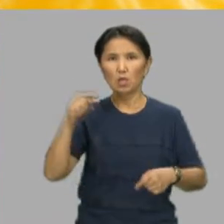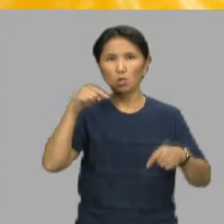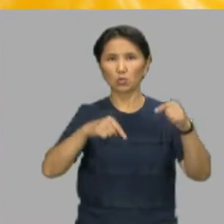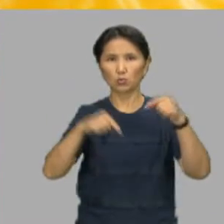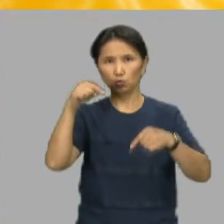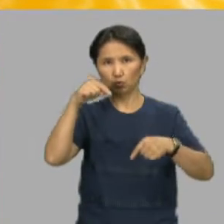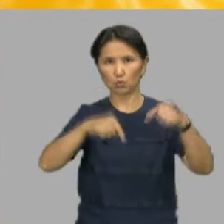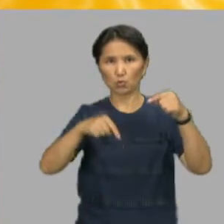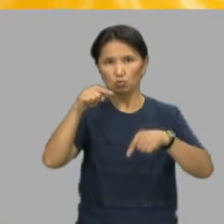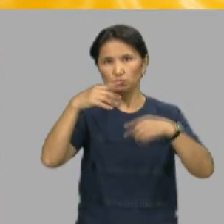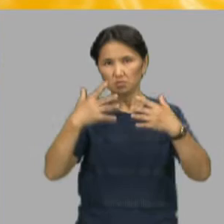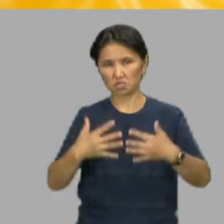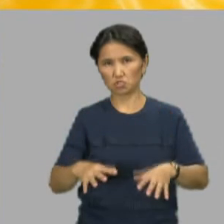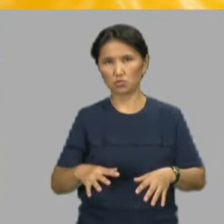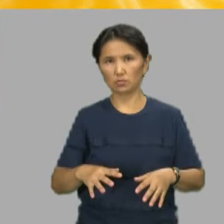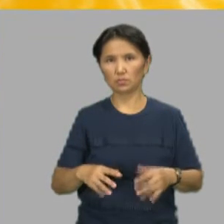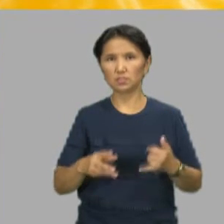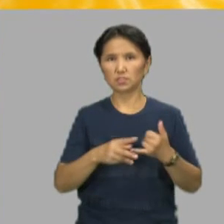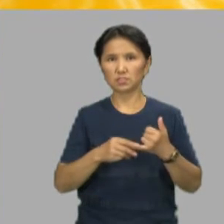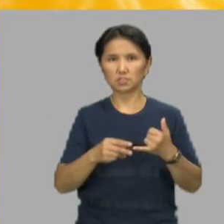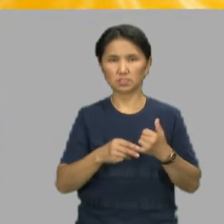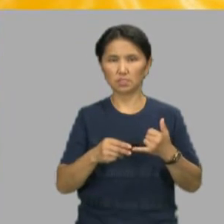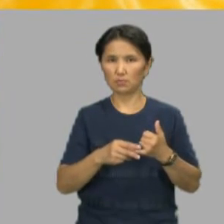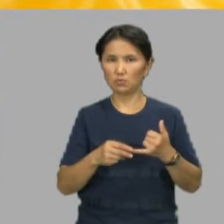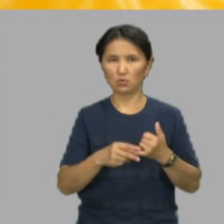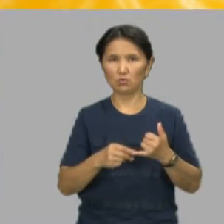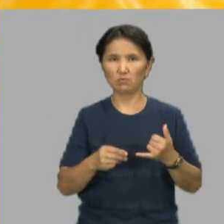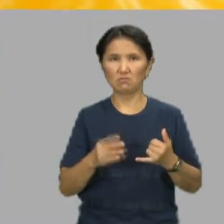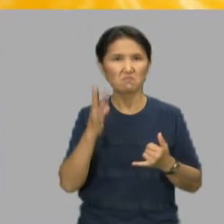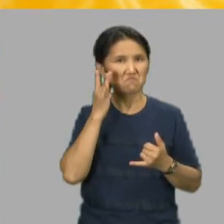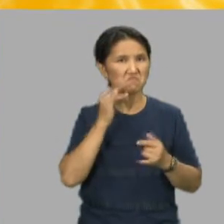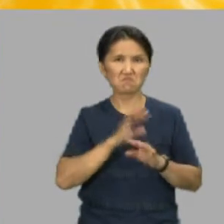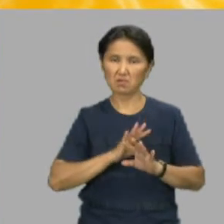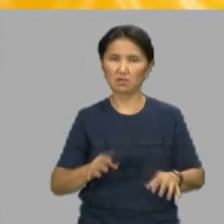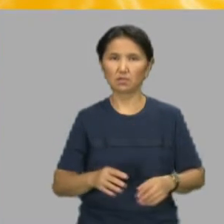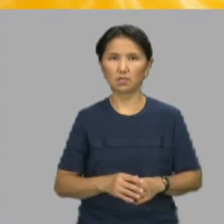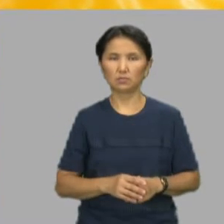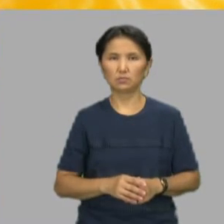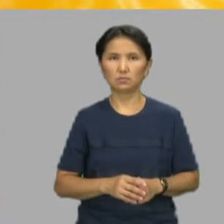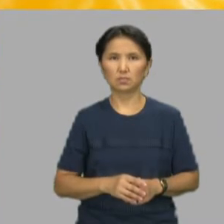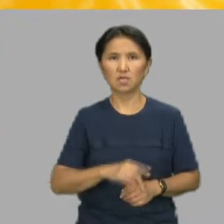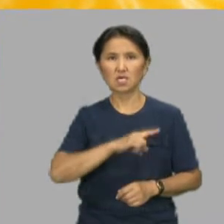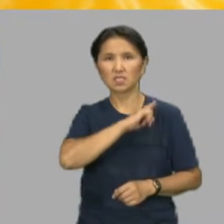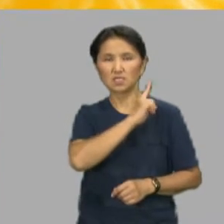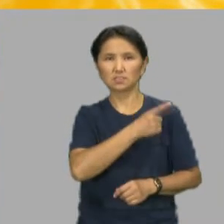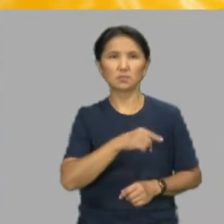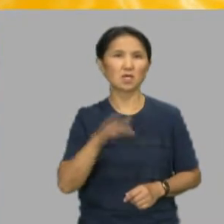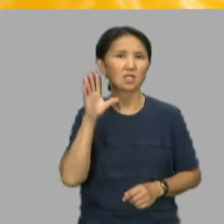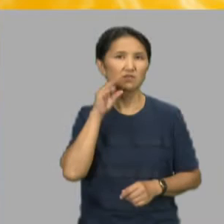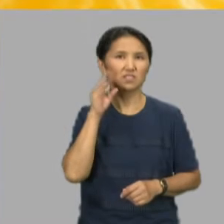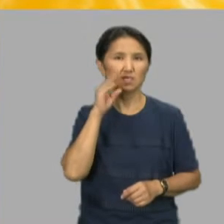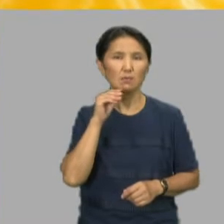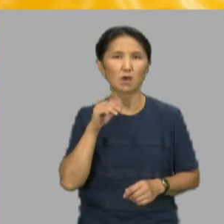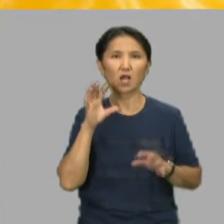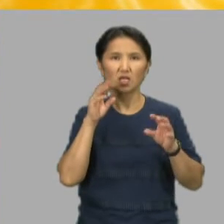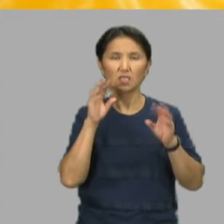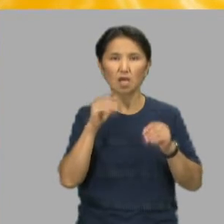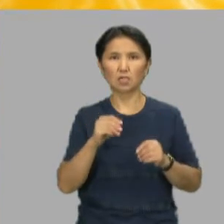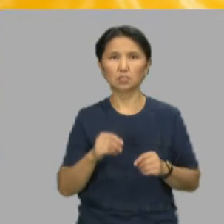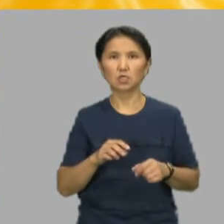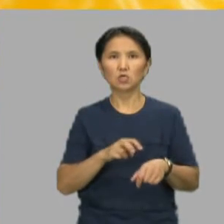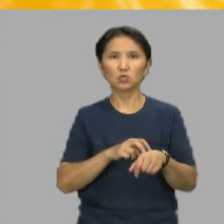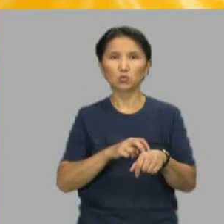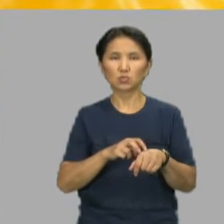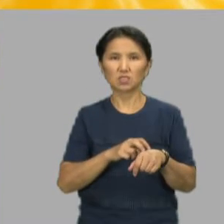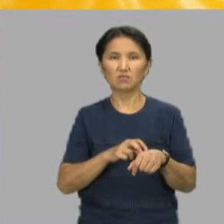Дождь прошел, землю не напоил. На смелого собака лает, трусливо